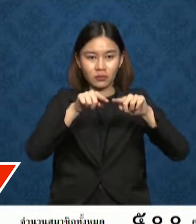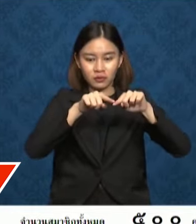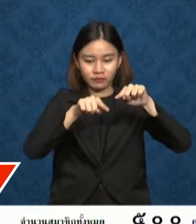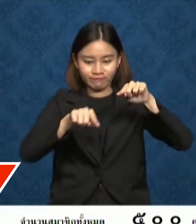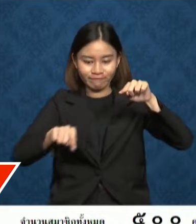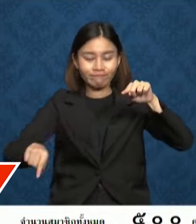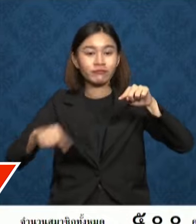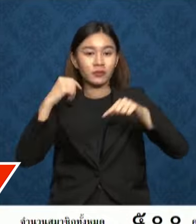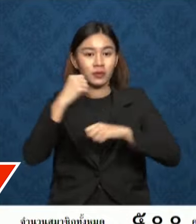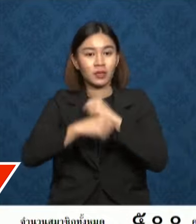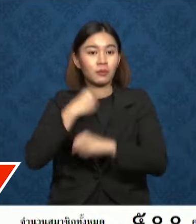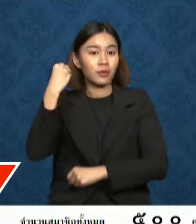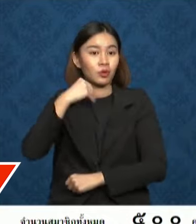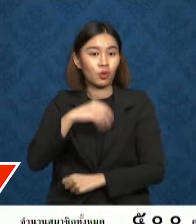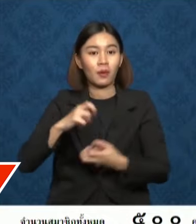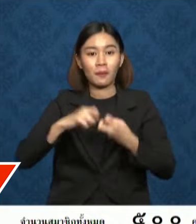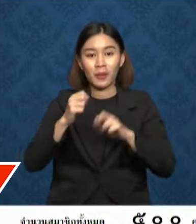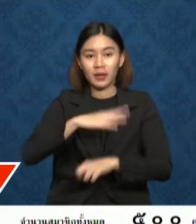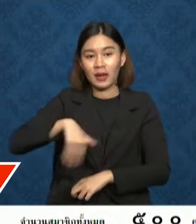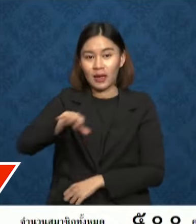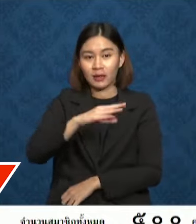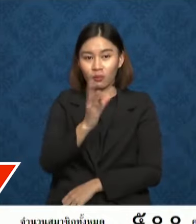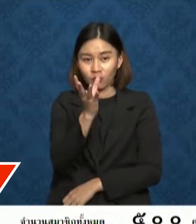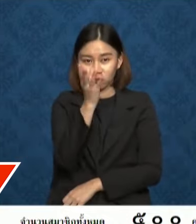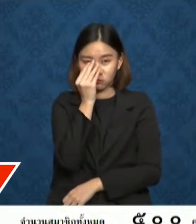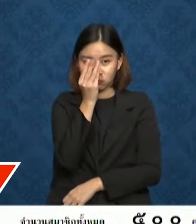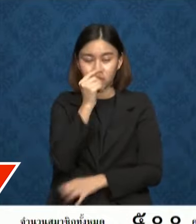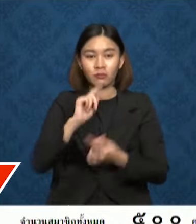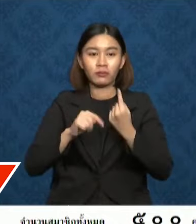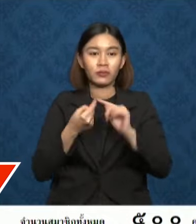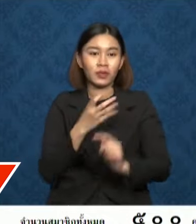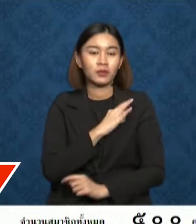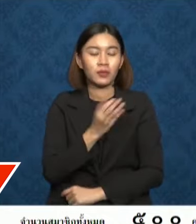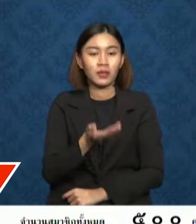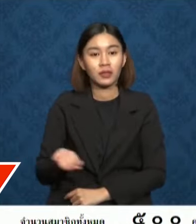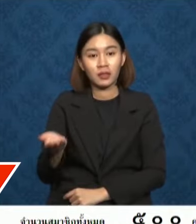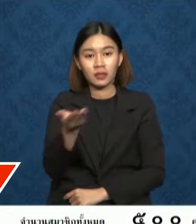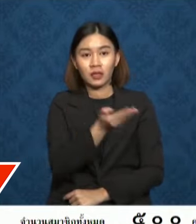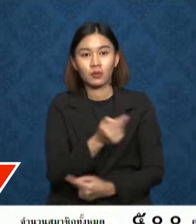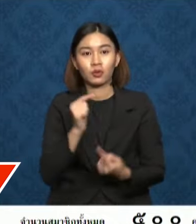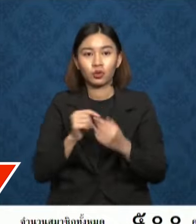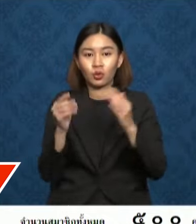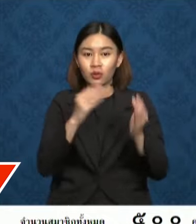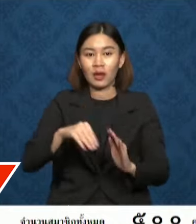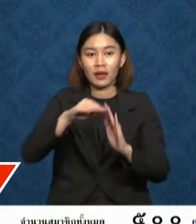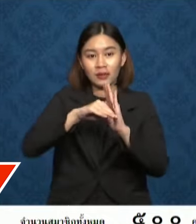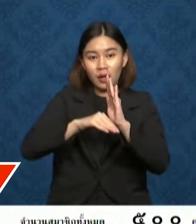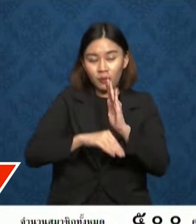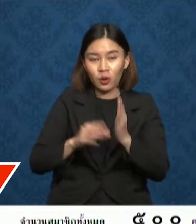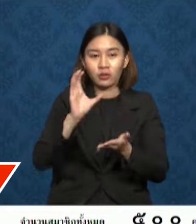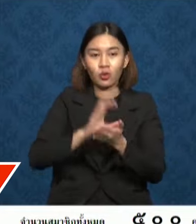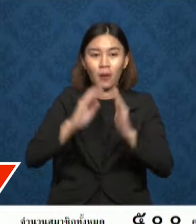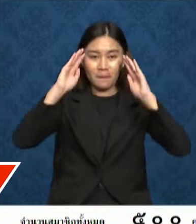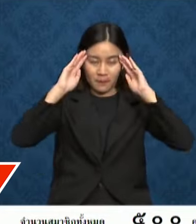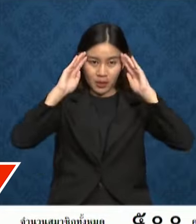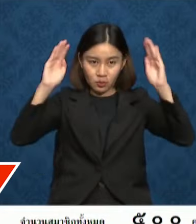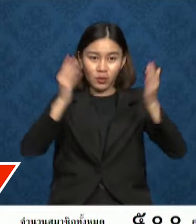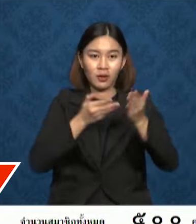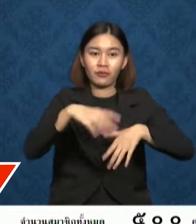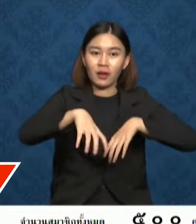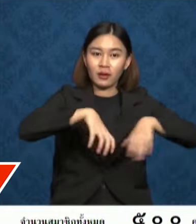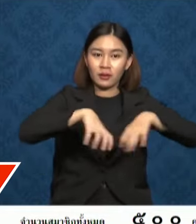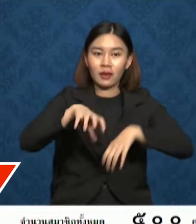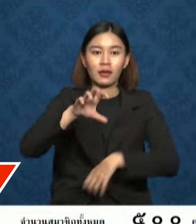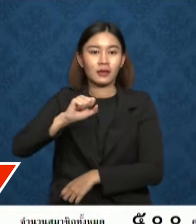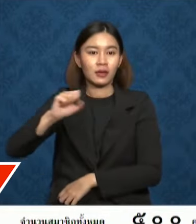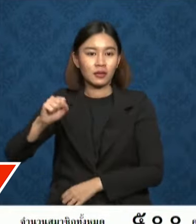ดันั้ จากปัหาทั้หมดที่ทกท่านได้เห็นผมเชื่อว่เพอนสมาชิกหายท่านที่อยู่ในกระบนการงบประมาณมประสบการณในฝายปริหารหอวใน